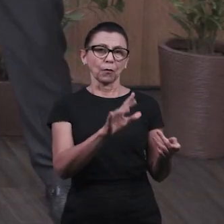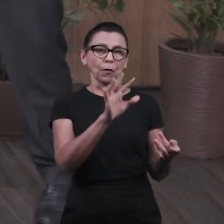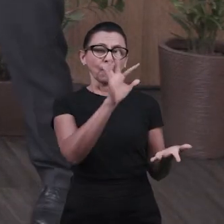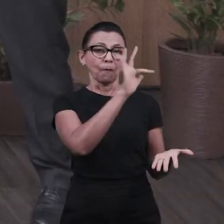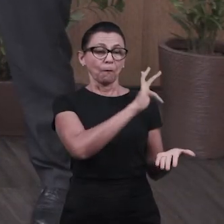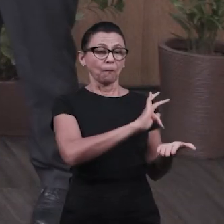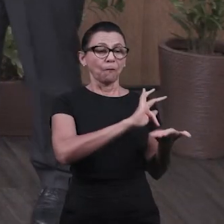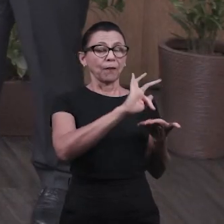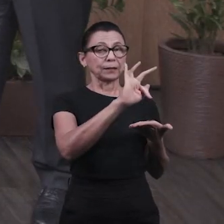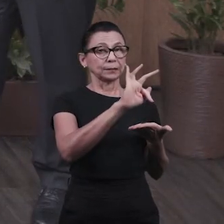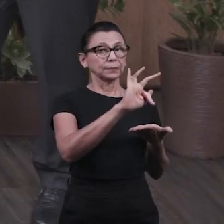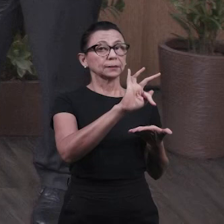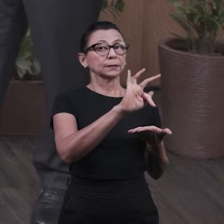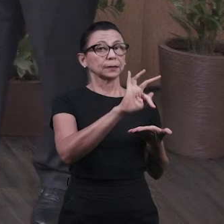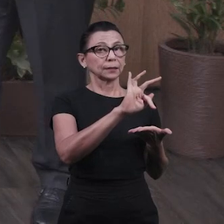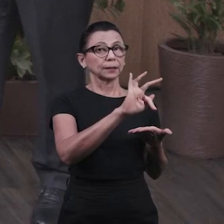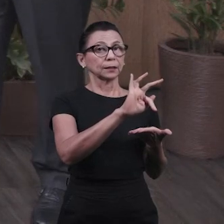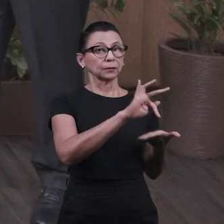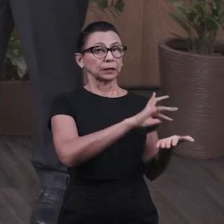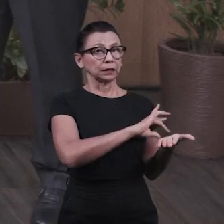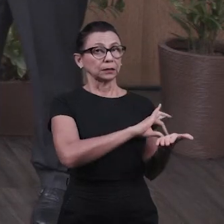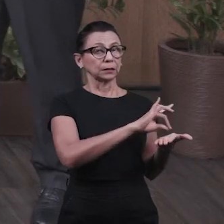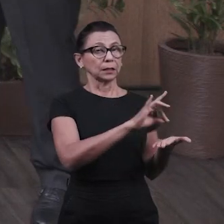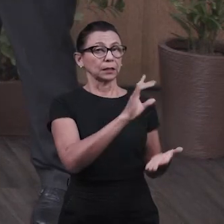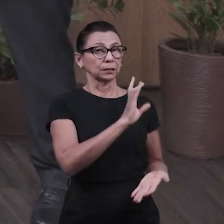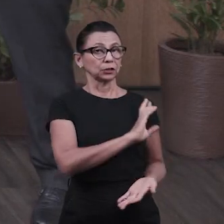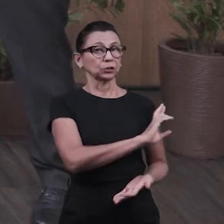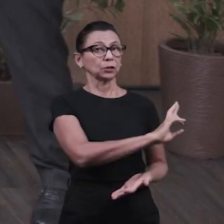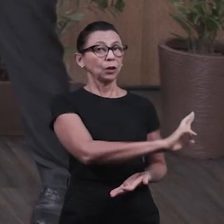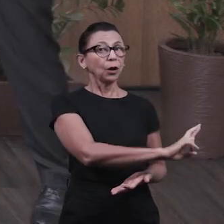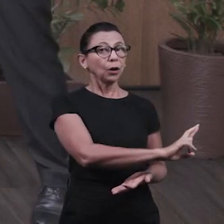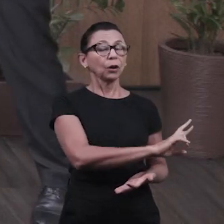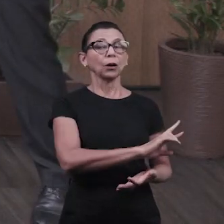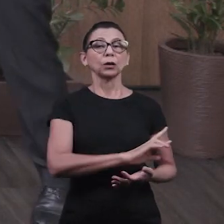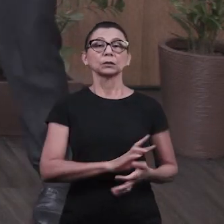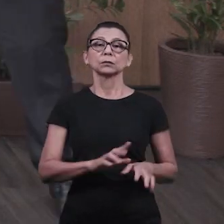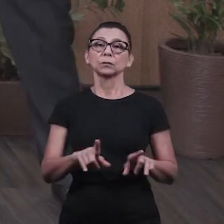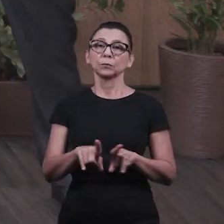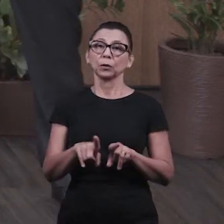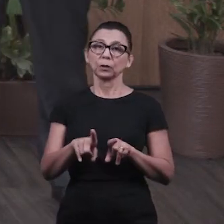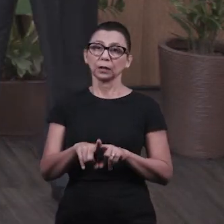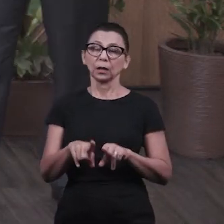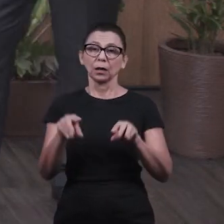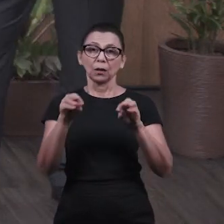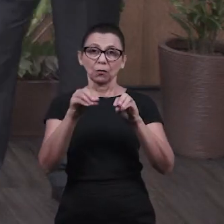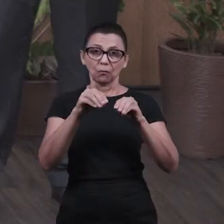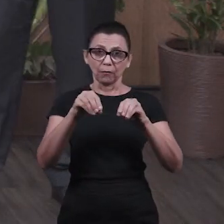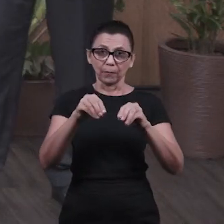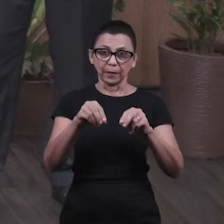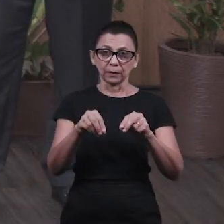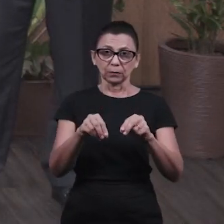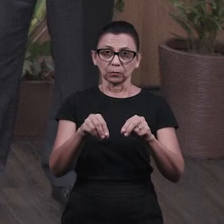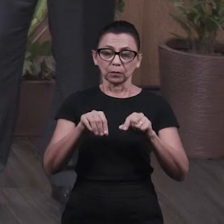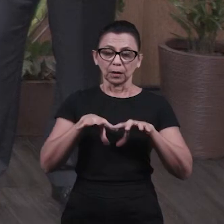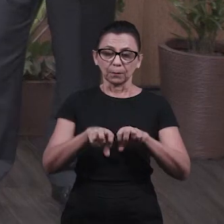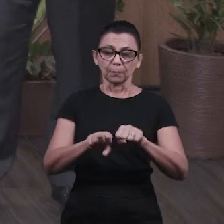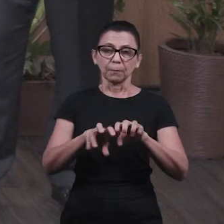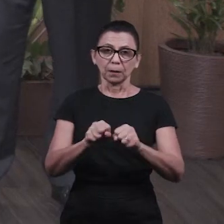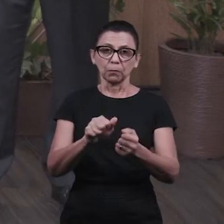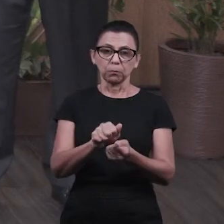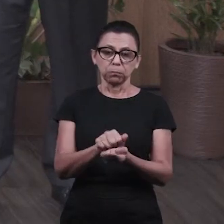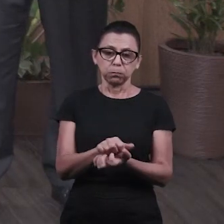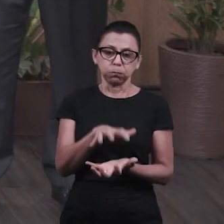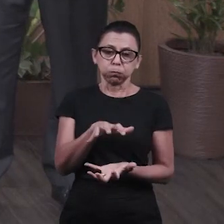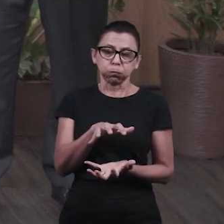celui qui amène la pâte à être pourrie. Il y a d'autres recommandations de la